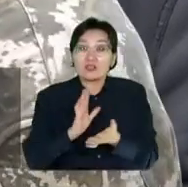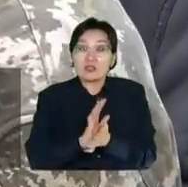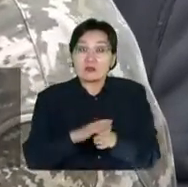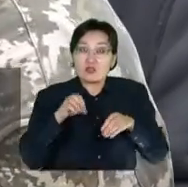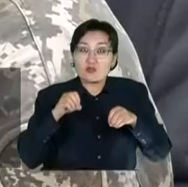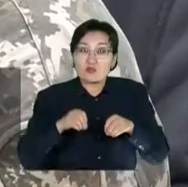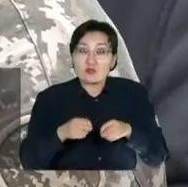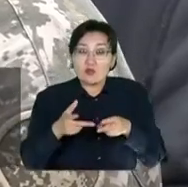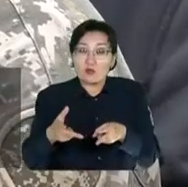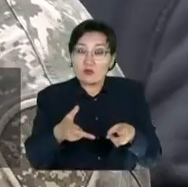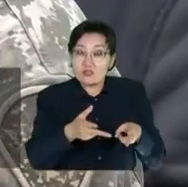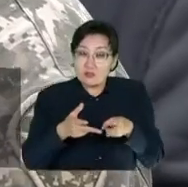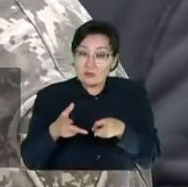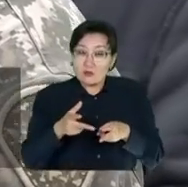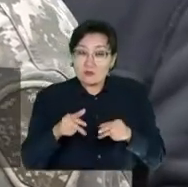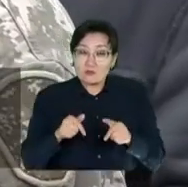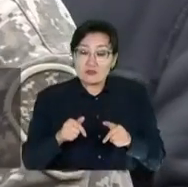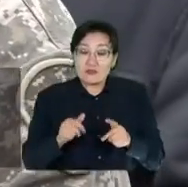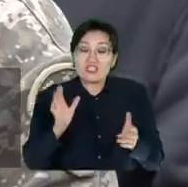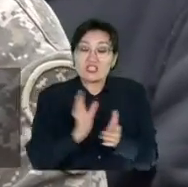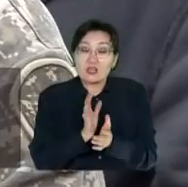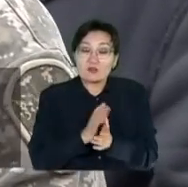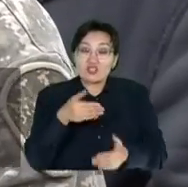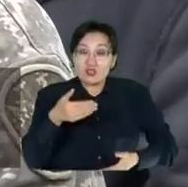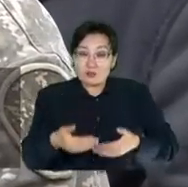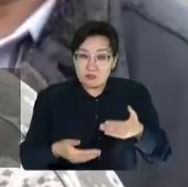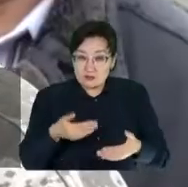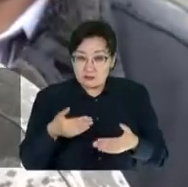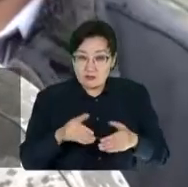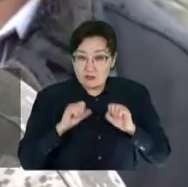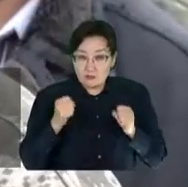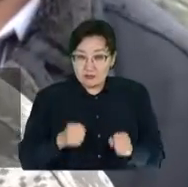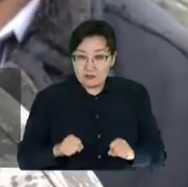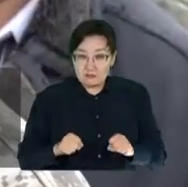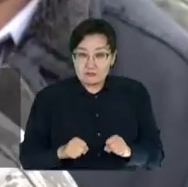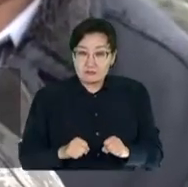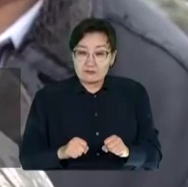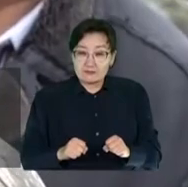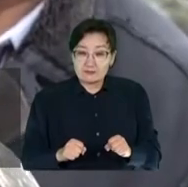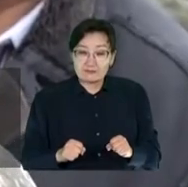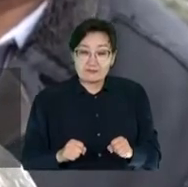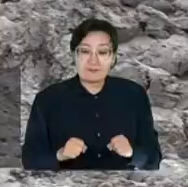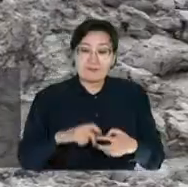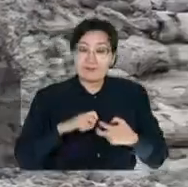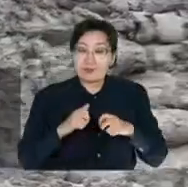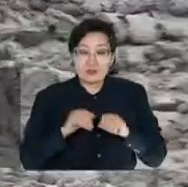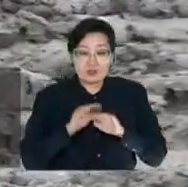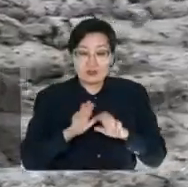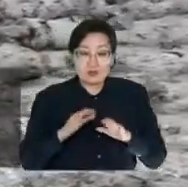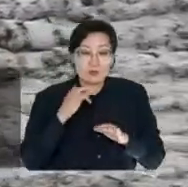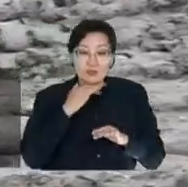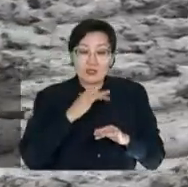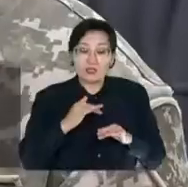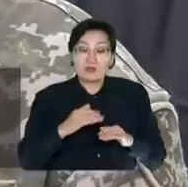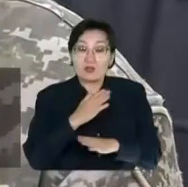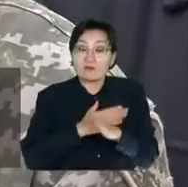Оны төгіп едік, бұған батып бұрынғымызды күйімізден айырылып қалдық. Мүй сұраймыз деп құлақтан айырылық дегеннің кебі болды. Көптеген